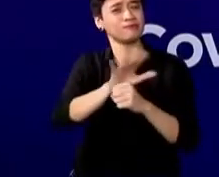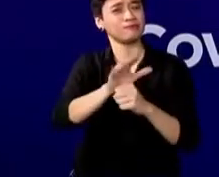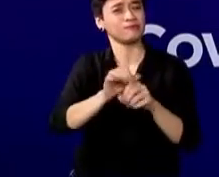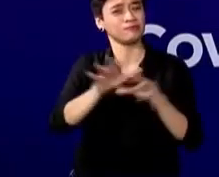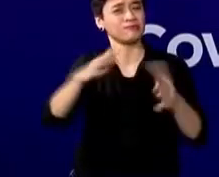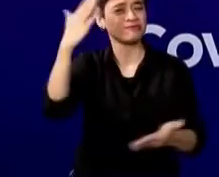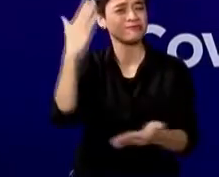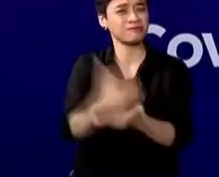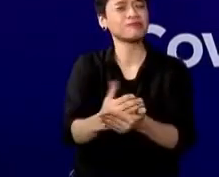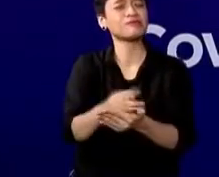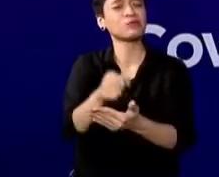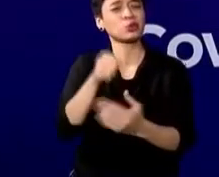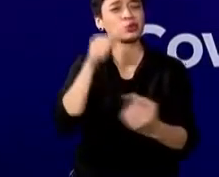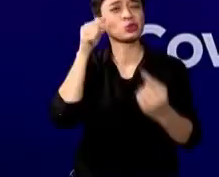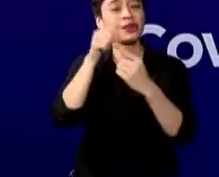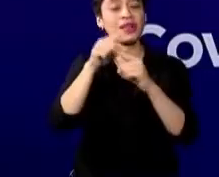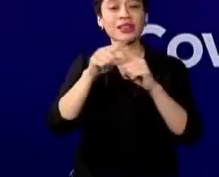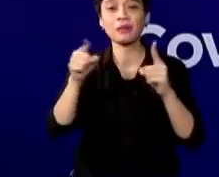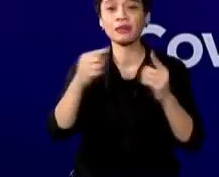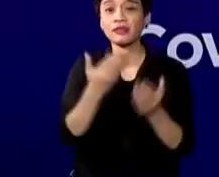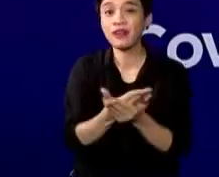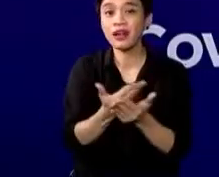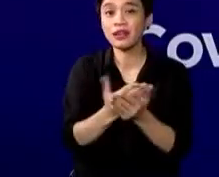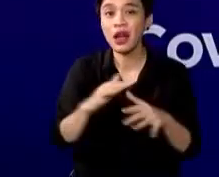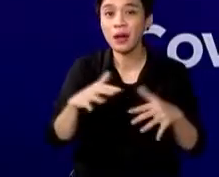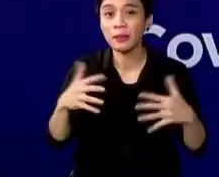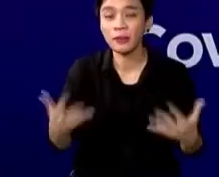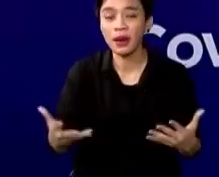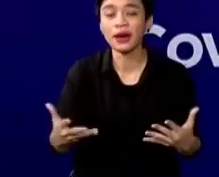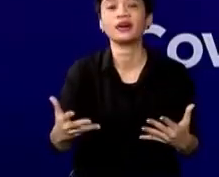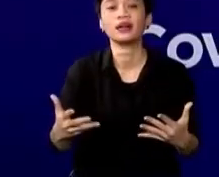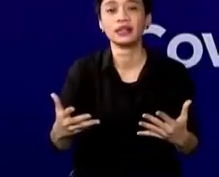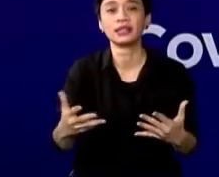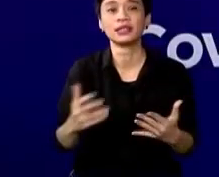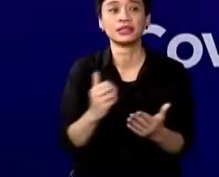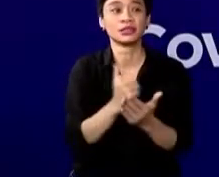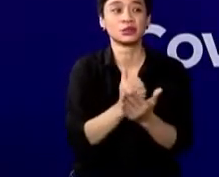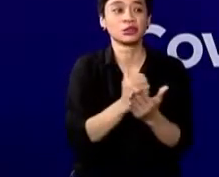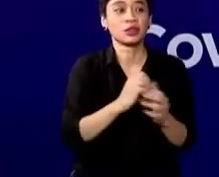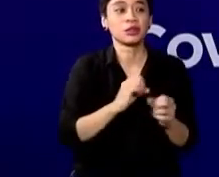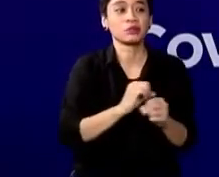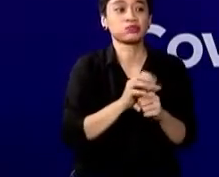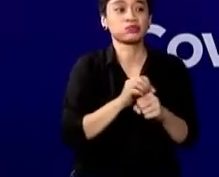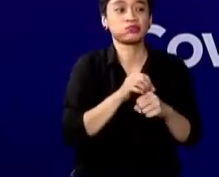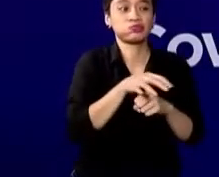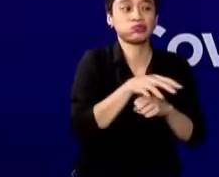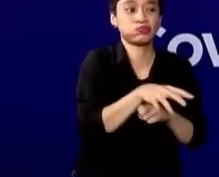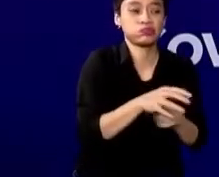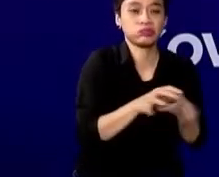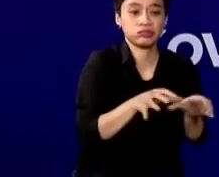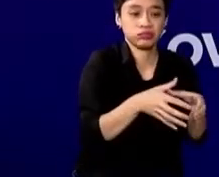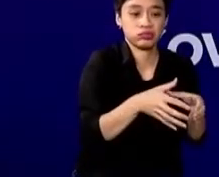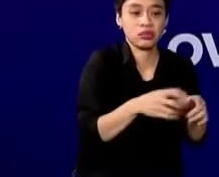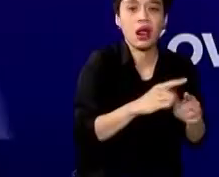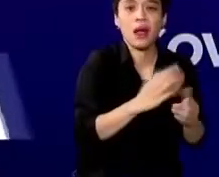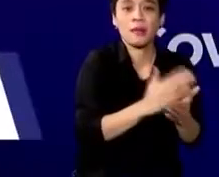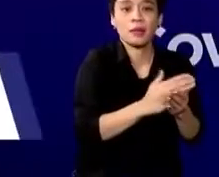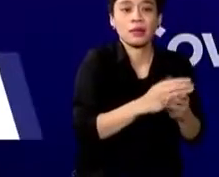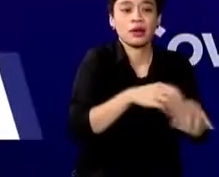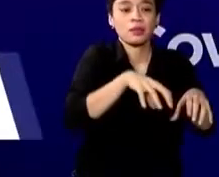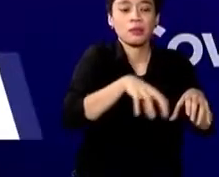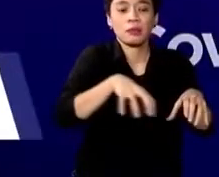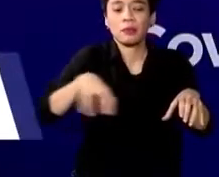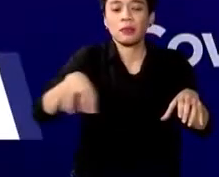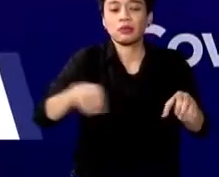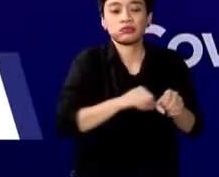tapi apa yang terjadi bahwa kasus penularan itu yang Tadi awalnya imported cases kemudian muncul kluster-kluster sekarang